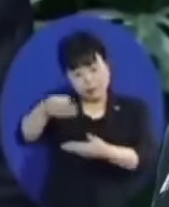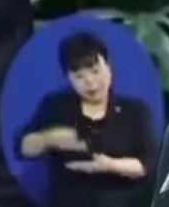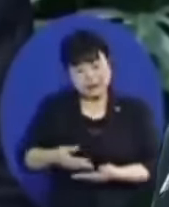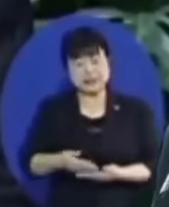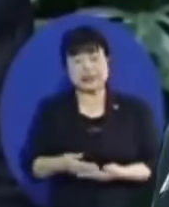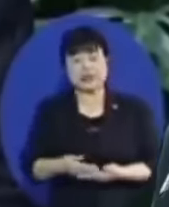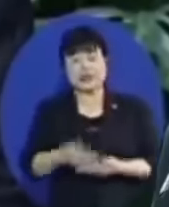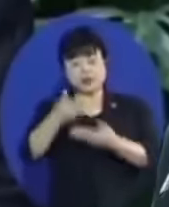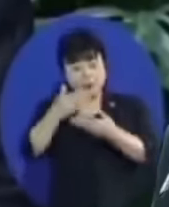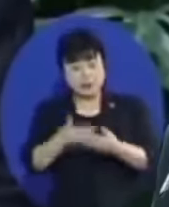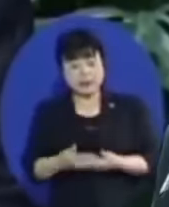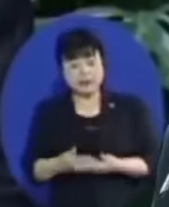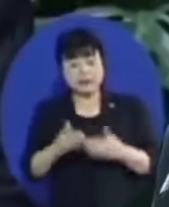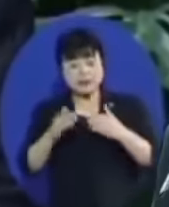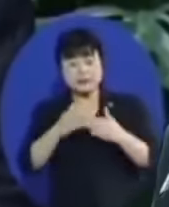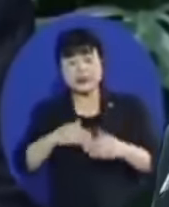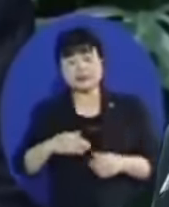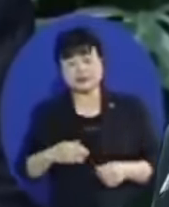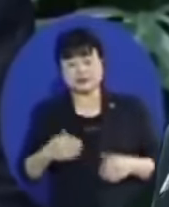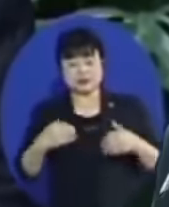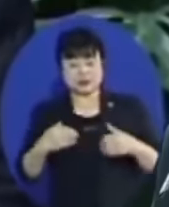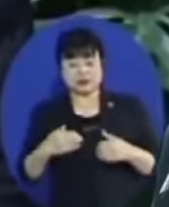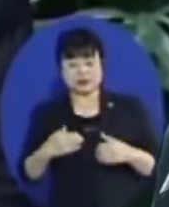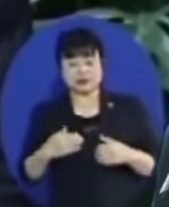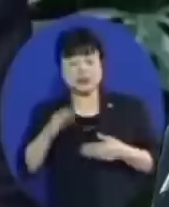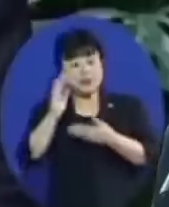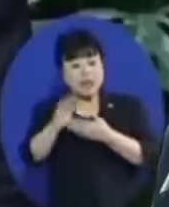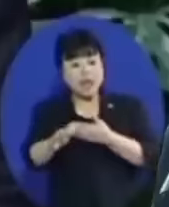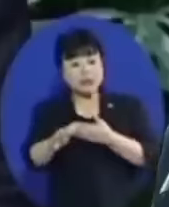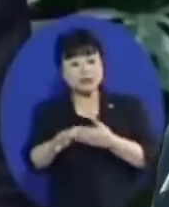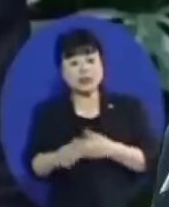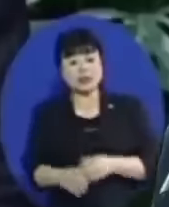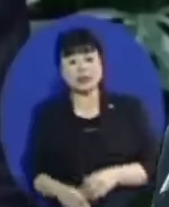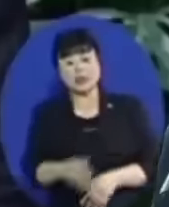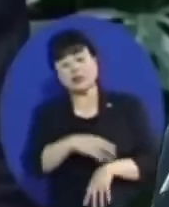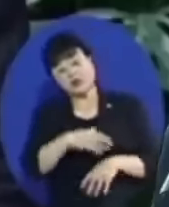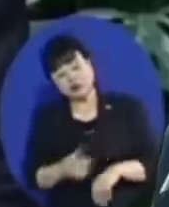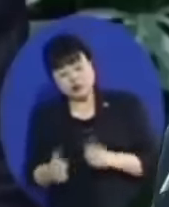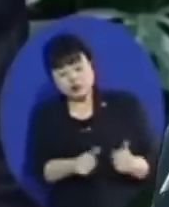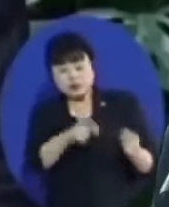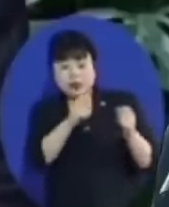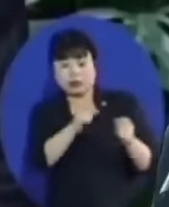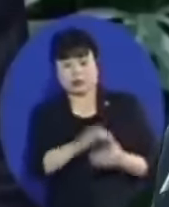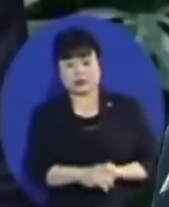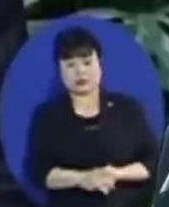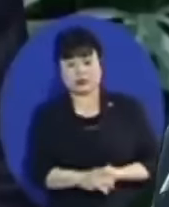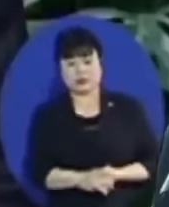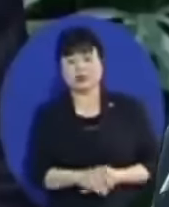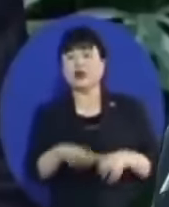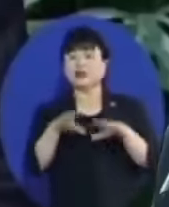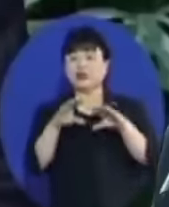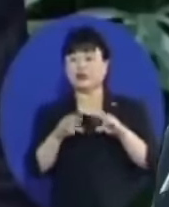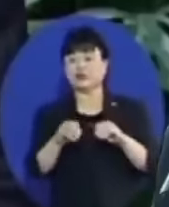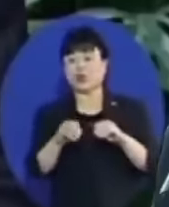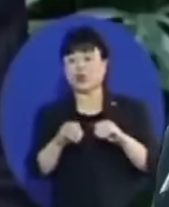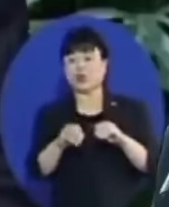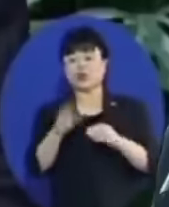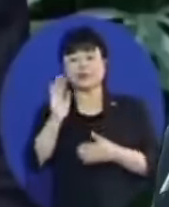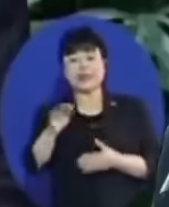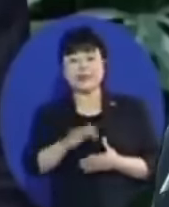그 돈 받아서 집에 가는 재미로 하다가 나중에는 거의 죽게 됐었습니다. 그래서 그것을 그만두고 그